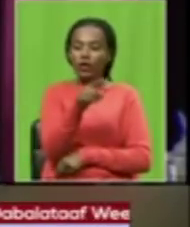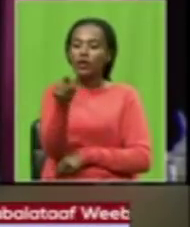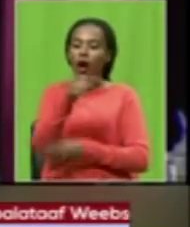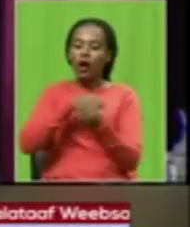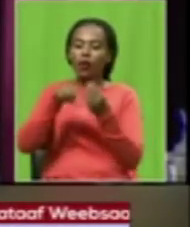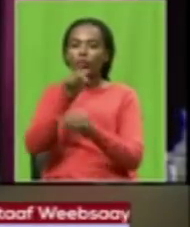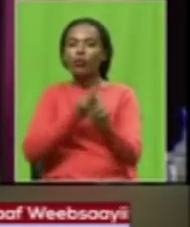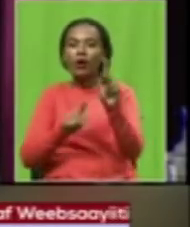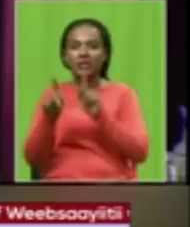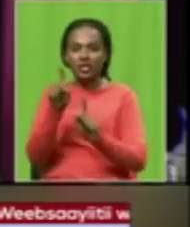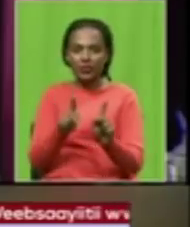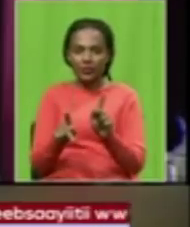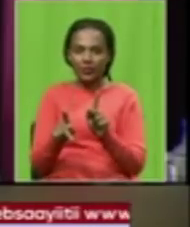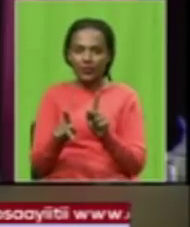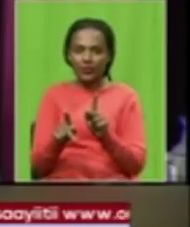akkabaabii maabarasab